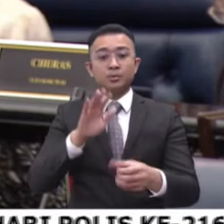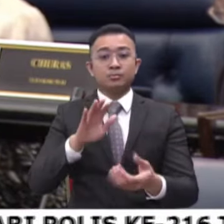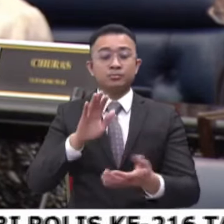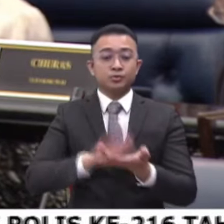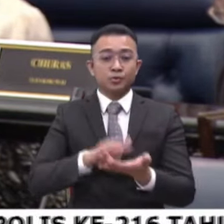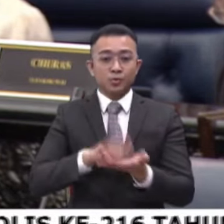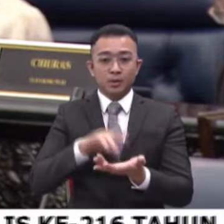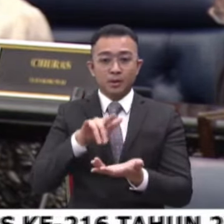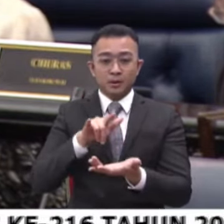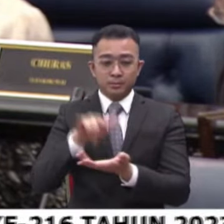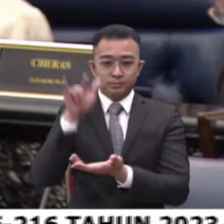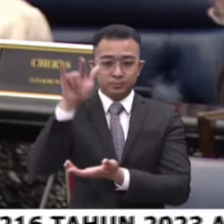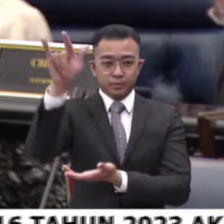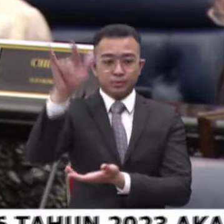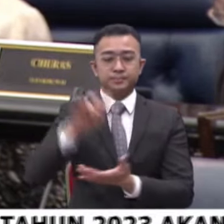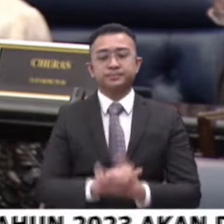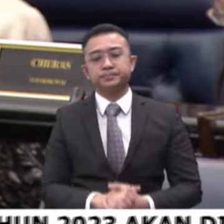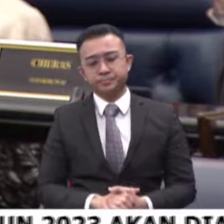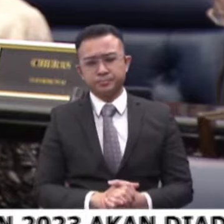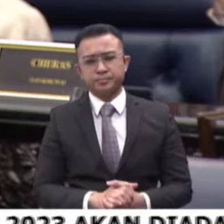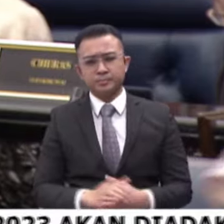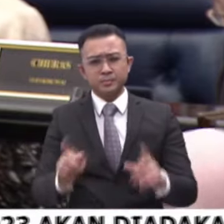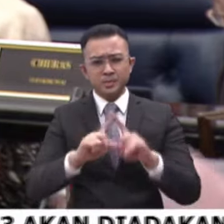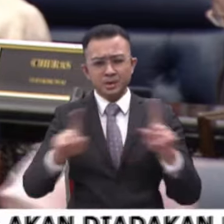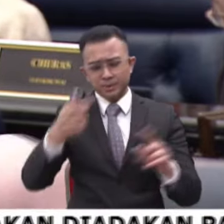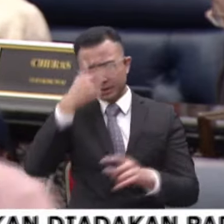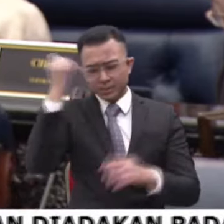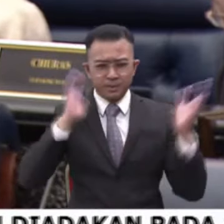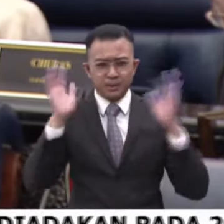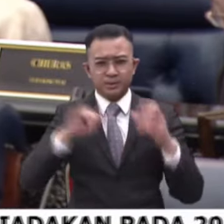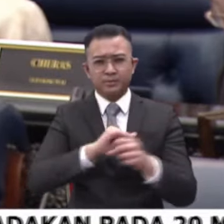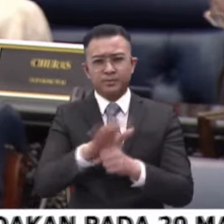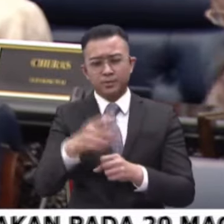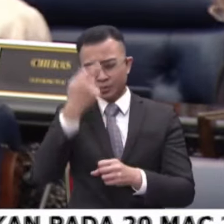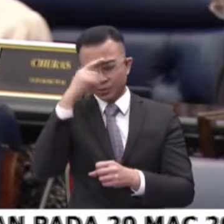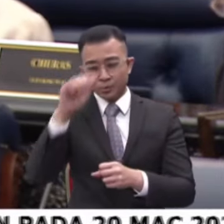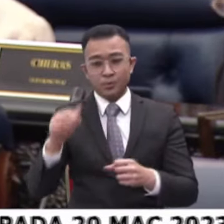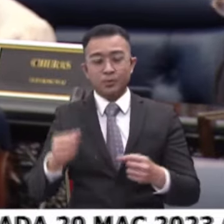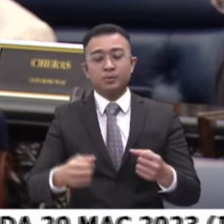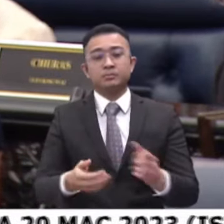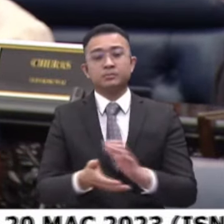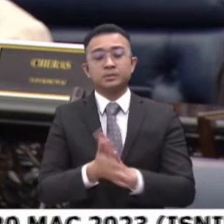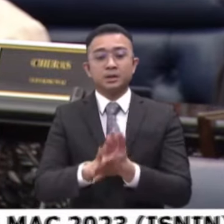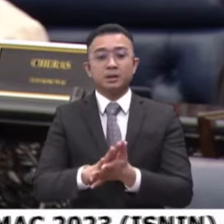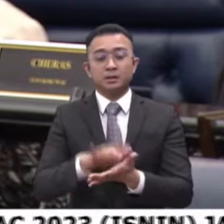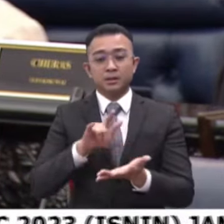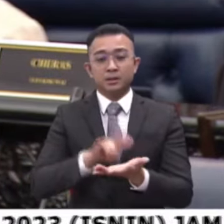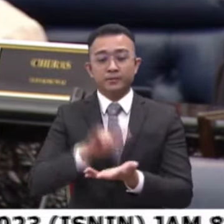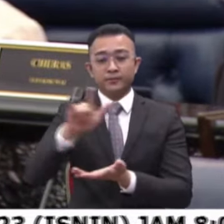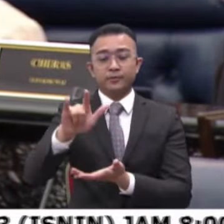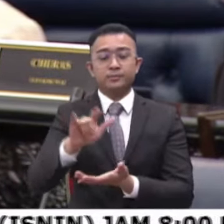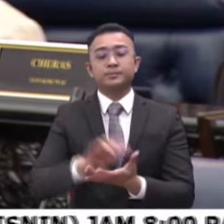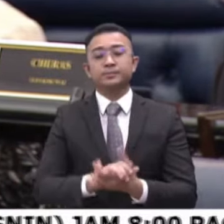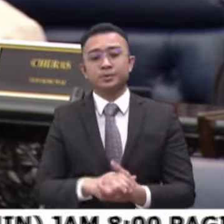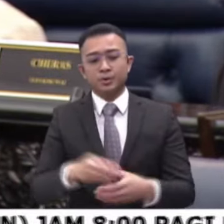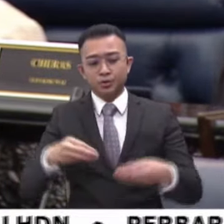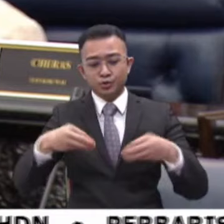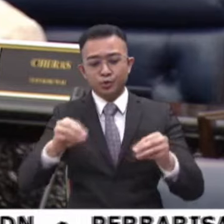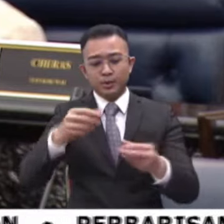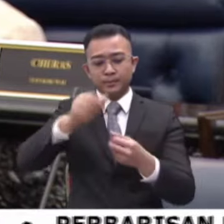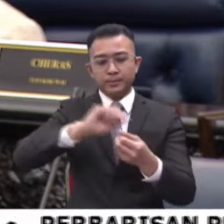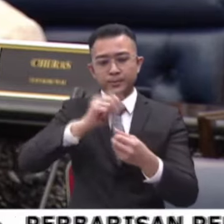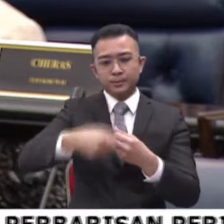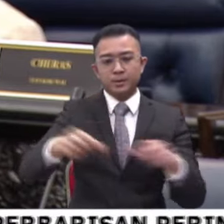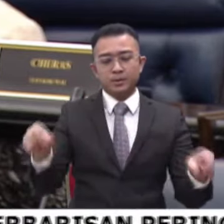kerana negara dilanda COVID terpaksa menangguhkan niatnya untuk menjadi seorang pilot dan memulakan perniagaan kecilnya menjual pisang